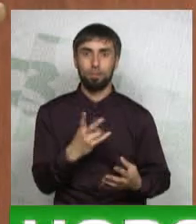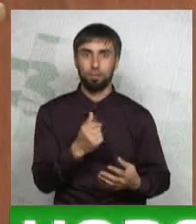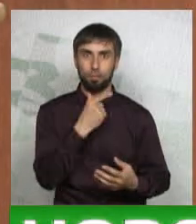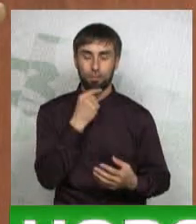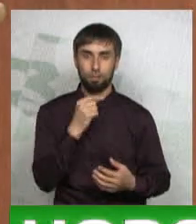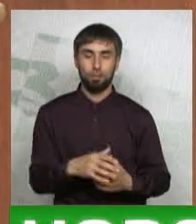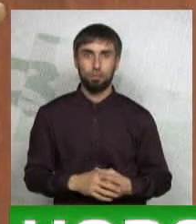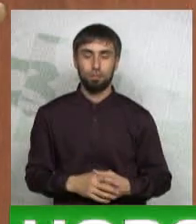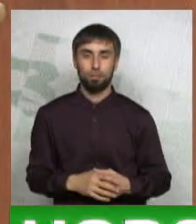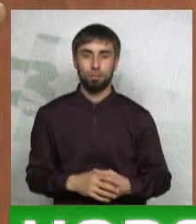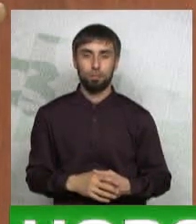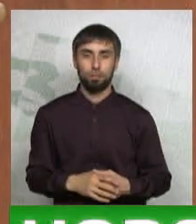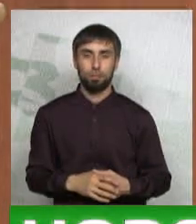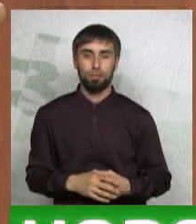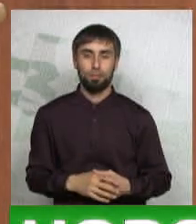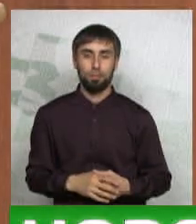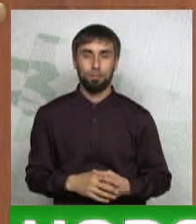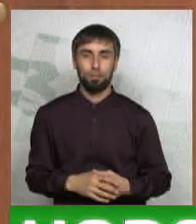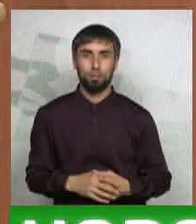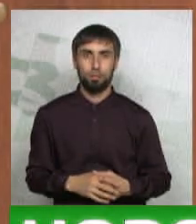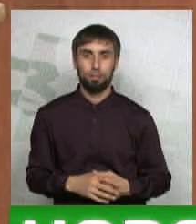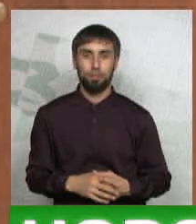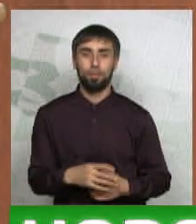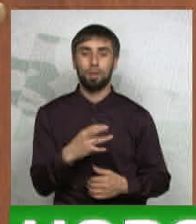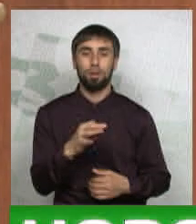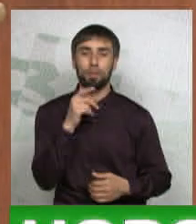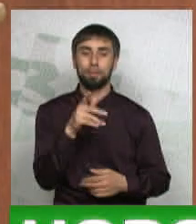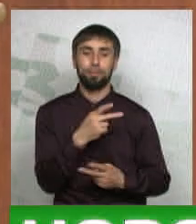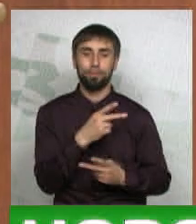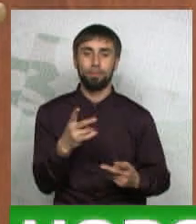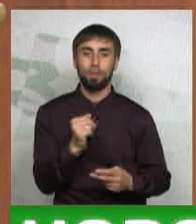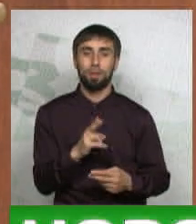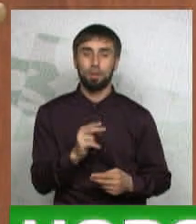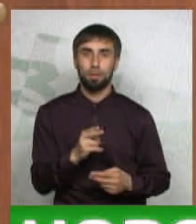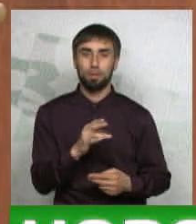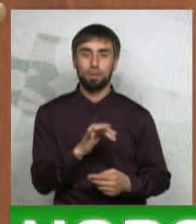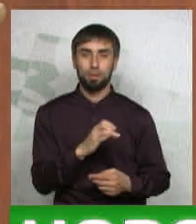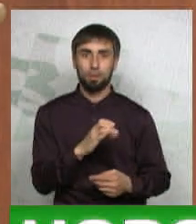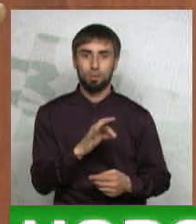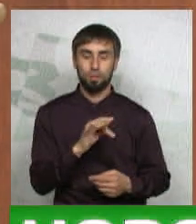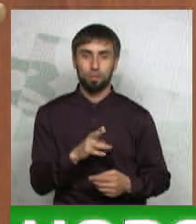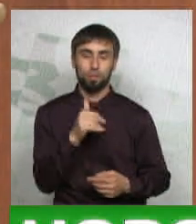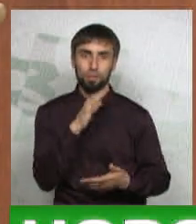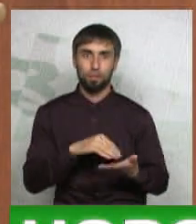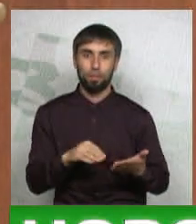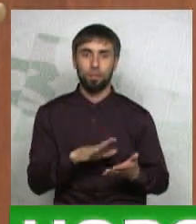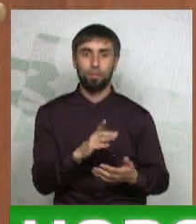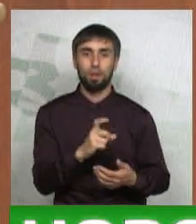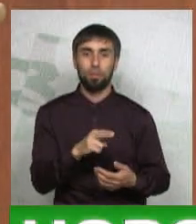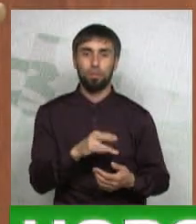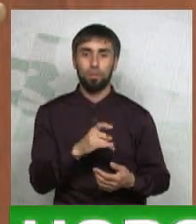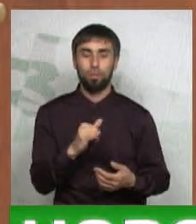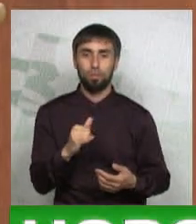красоту, такую чрезвычайную, понимаете? Но когда смотришь на них как на источник, когда вписываешь в эпоху,